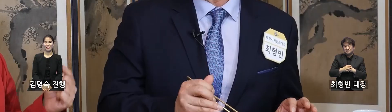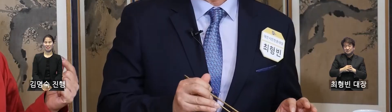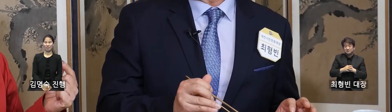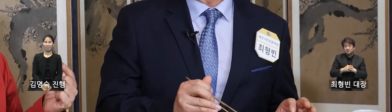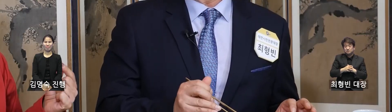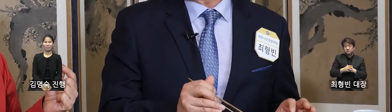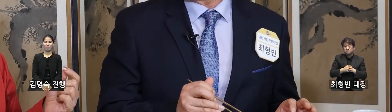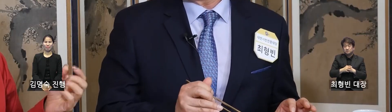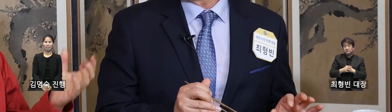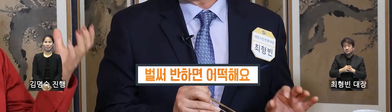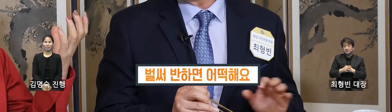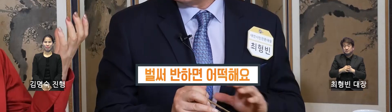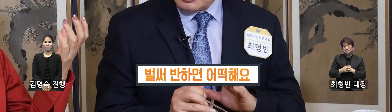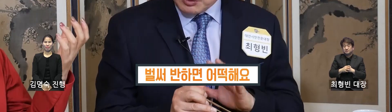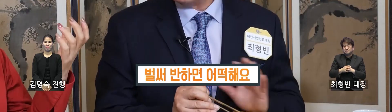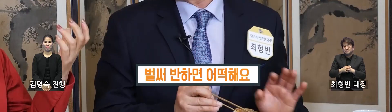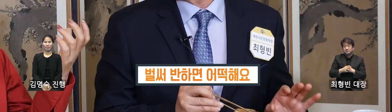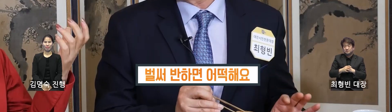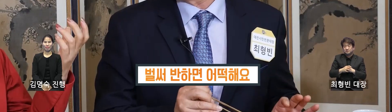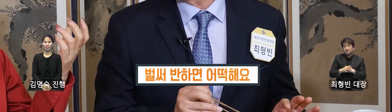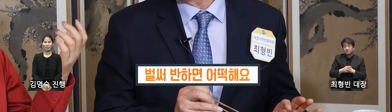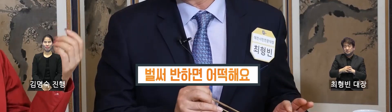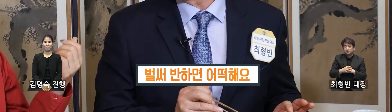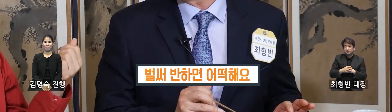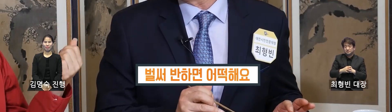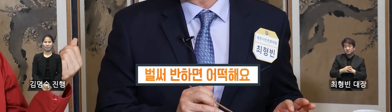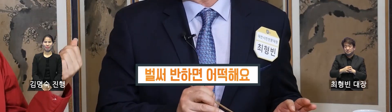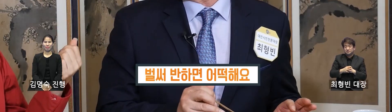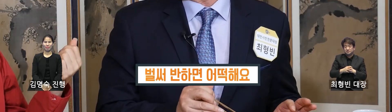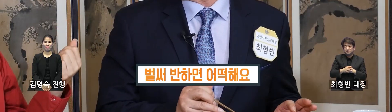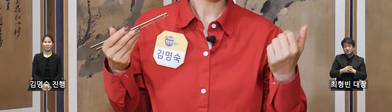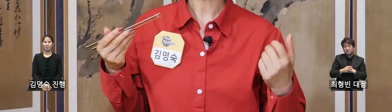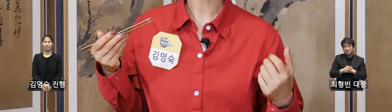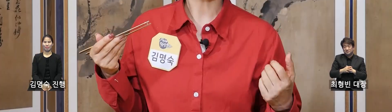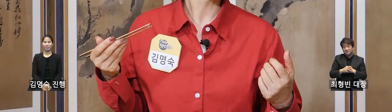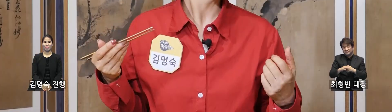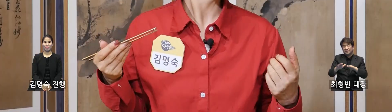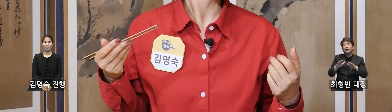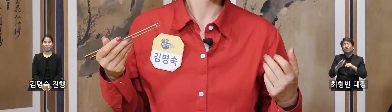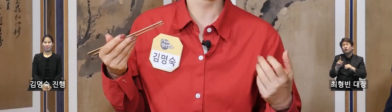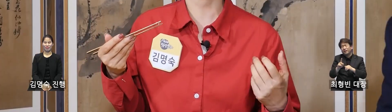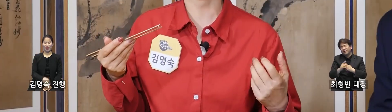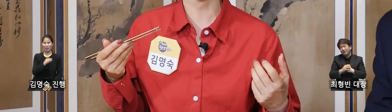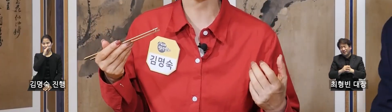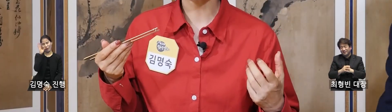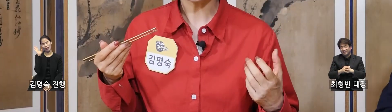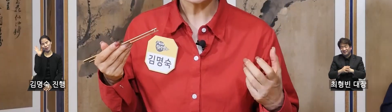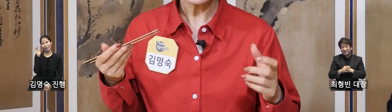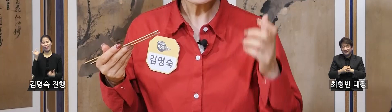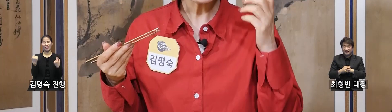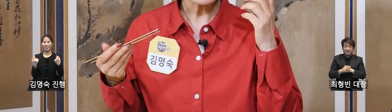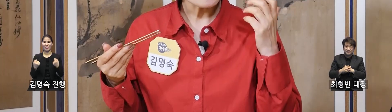평강 약 맛있어도 이렇게만 있으면 나중에 이제 본 이 게임으로 들어감 어떻게 실고 쓰러질지도 모르겠어요